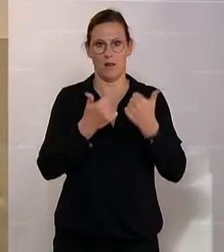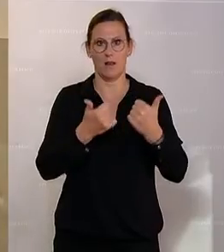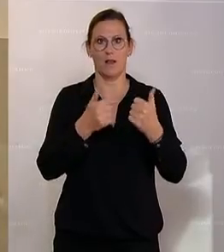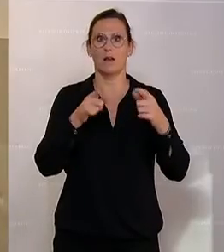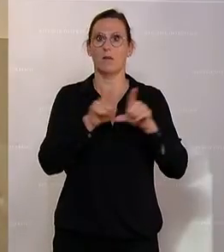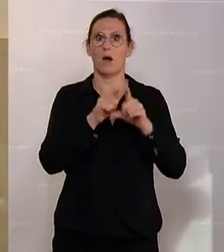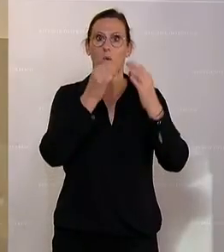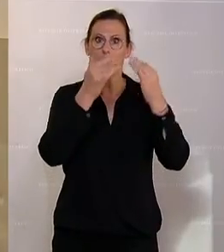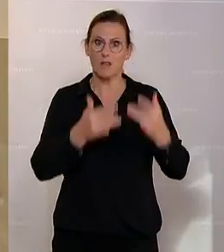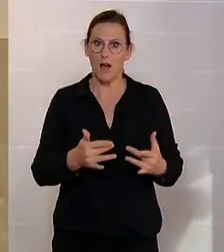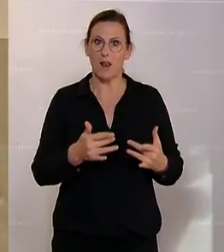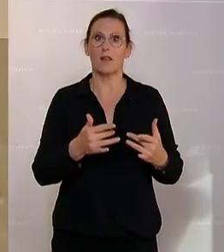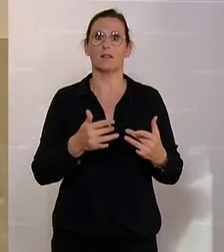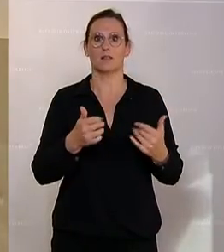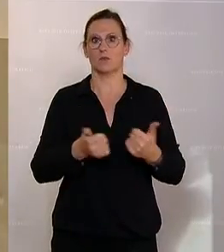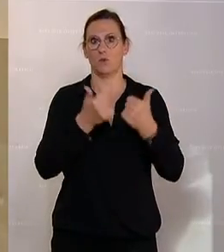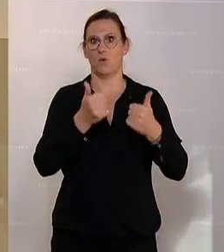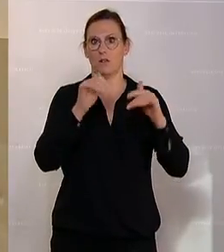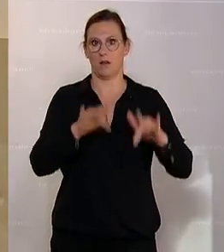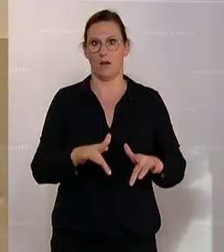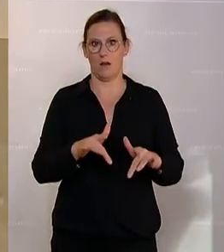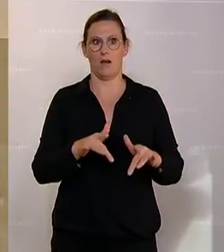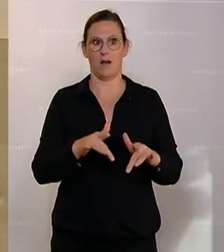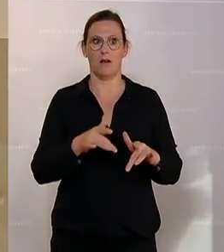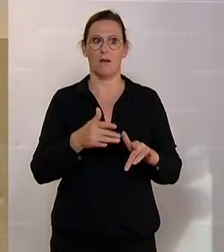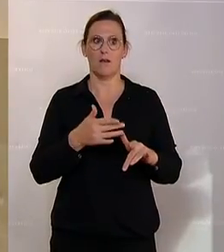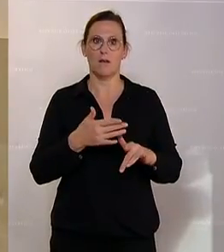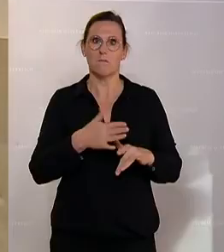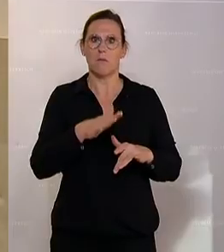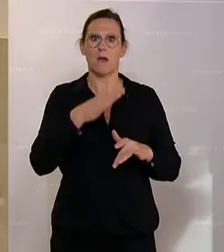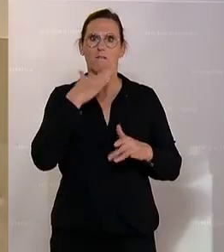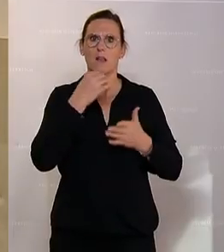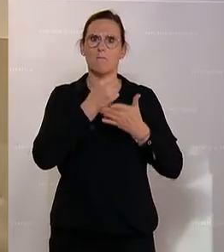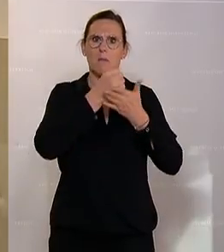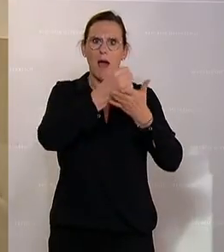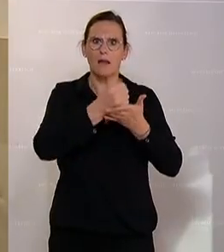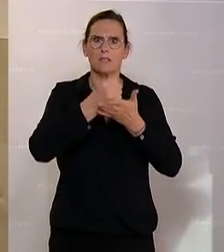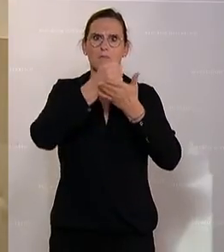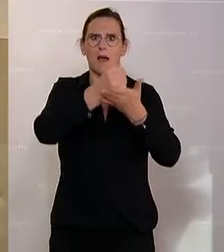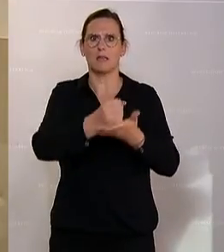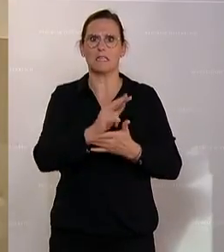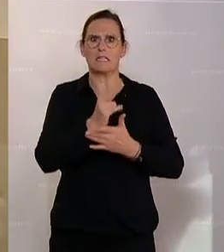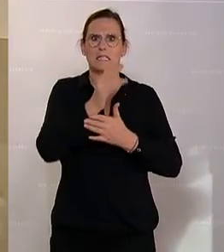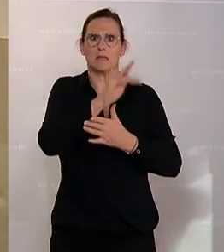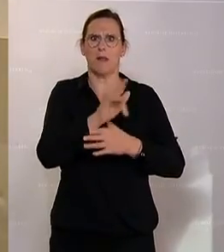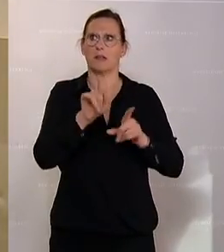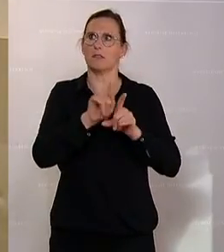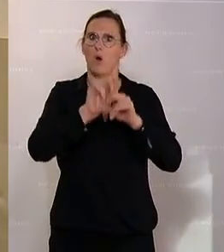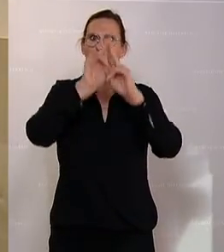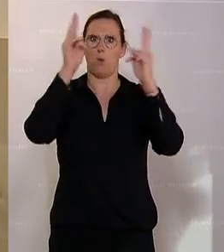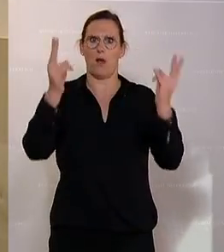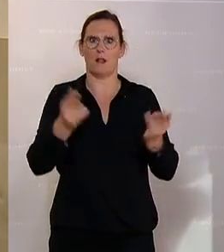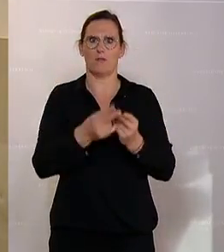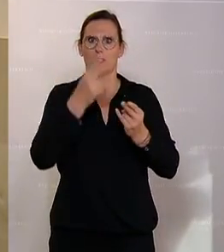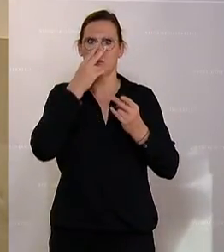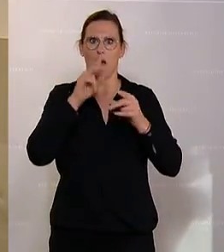die Zahlen sind ganz hervorragend. ERC-Preise am dritten Platz. Nature hat gezeigt, dass die Publikationen von